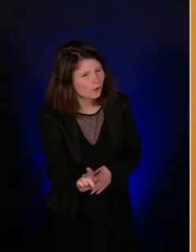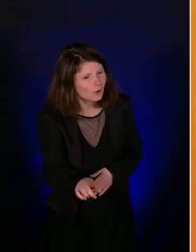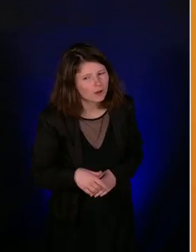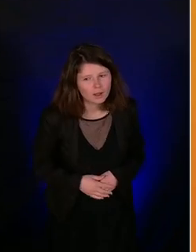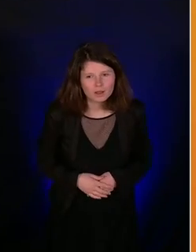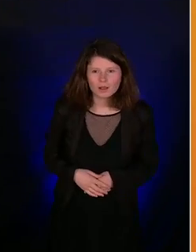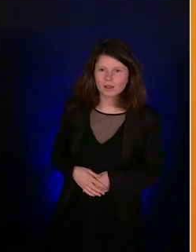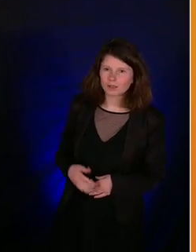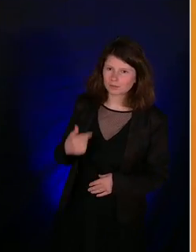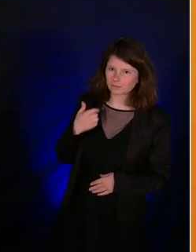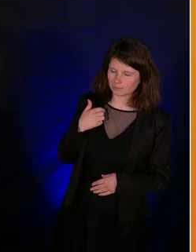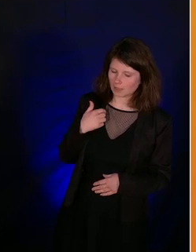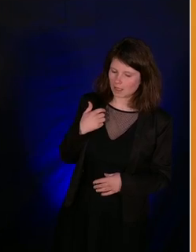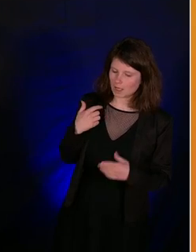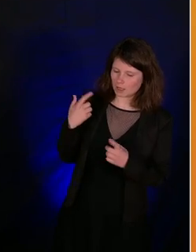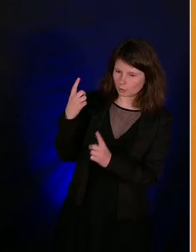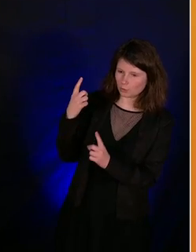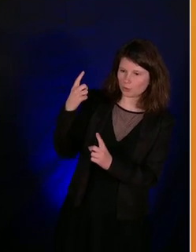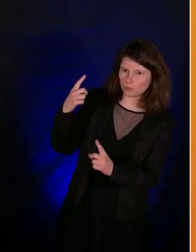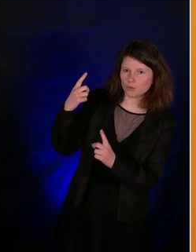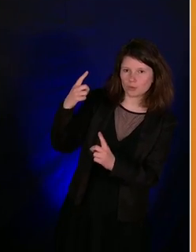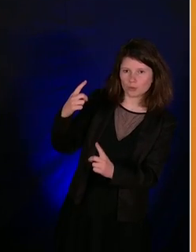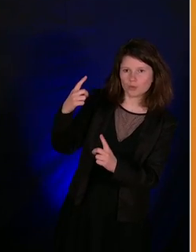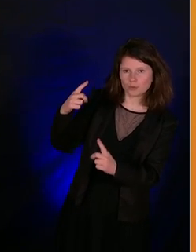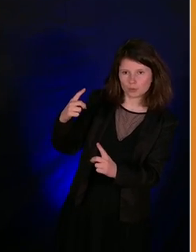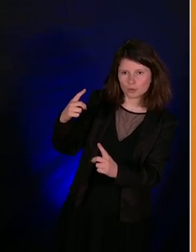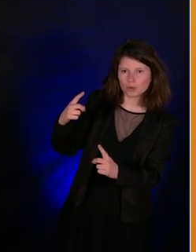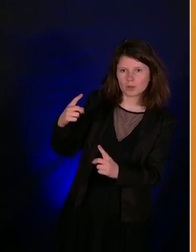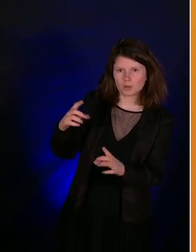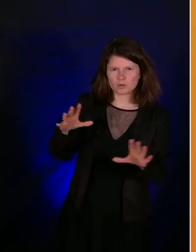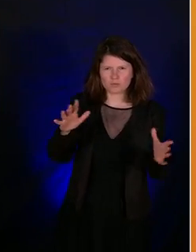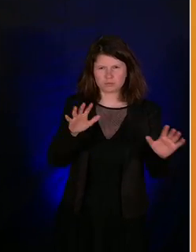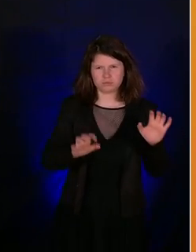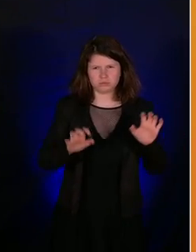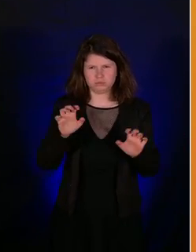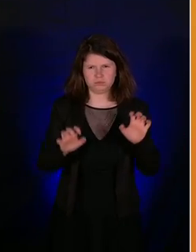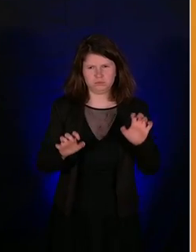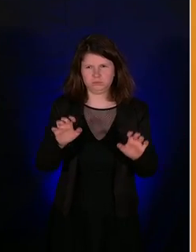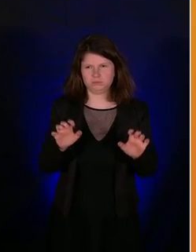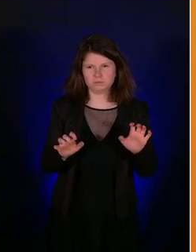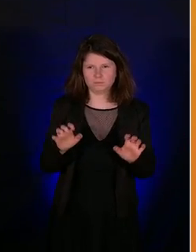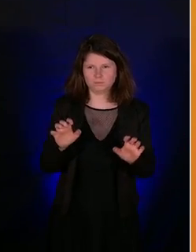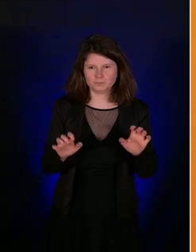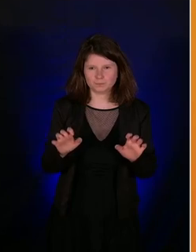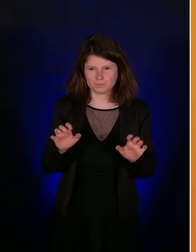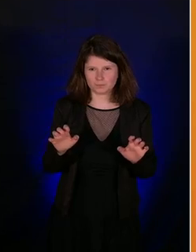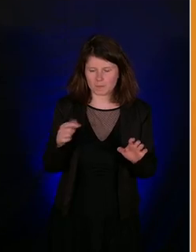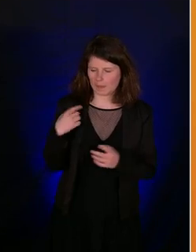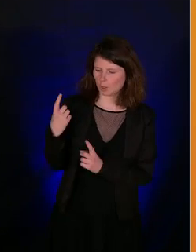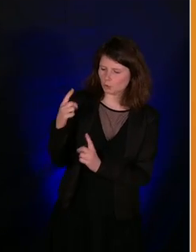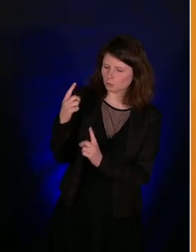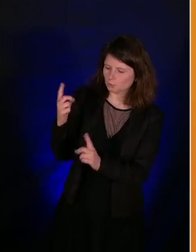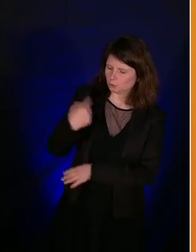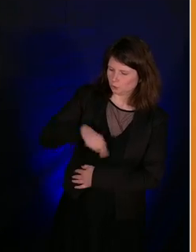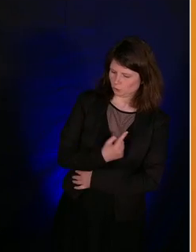d'être isolé dans cette lutte de nombreuses organisations loin d'être isolé dans cette lutte